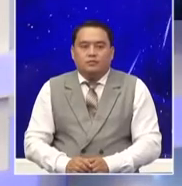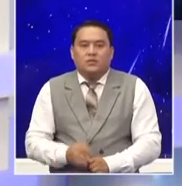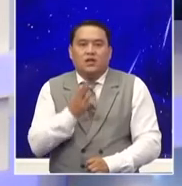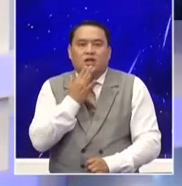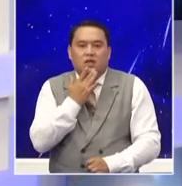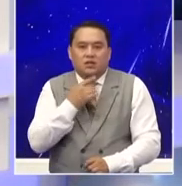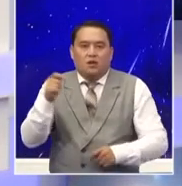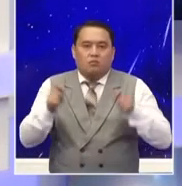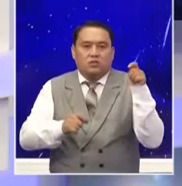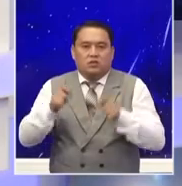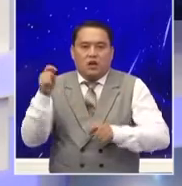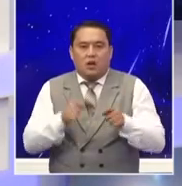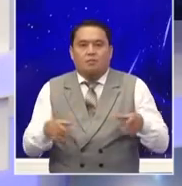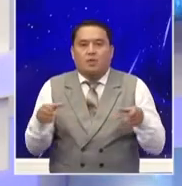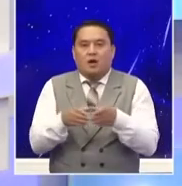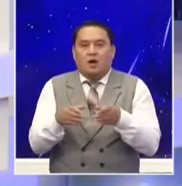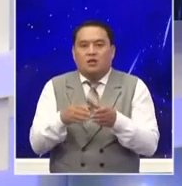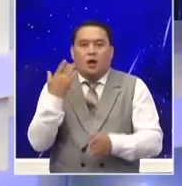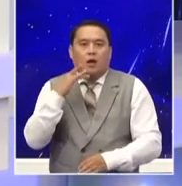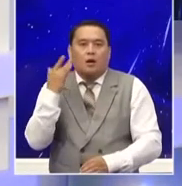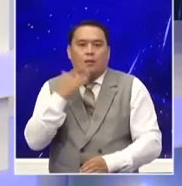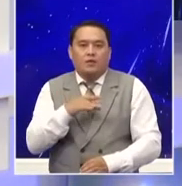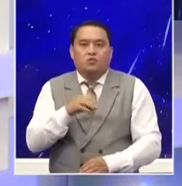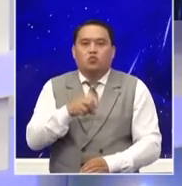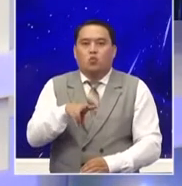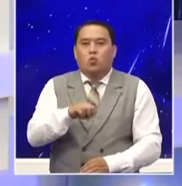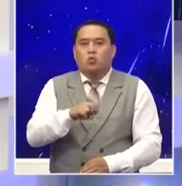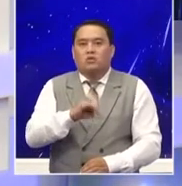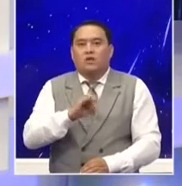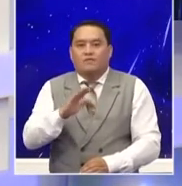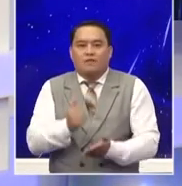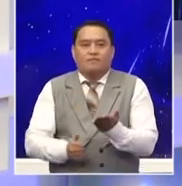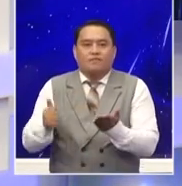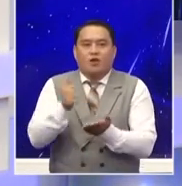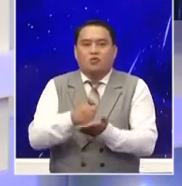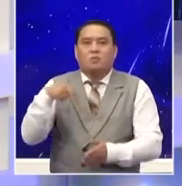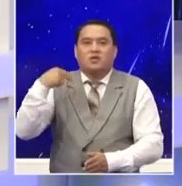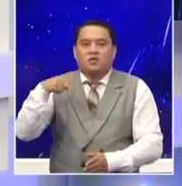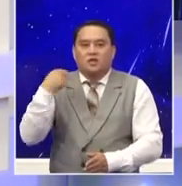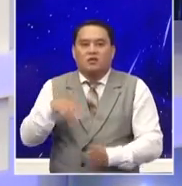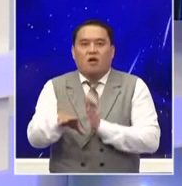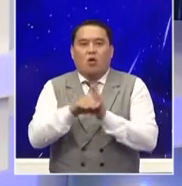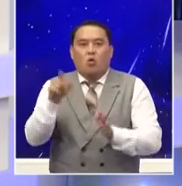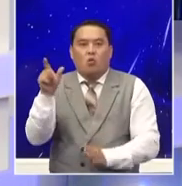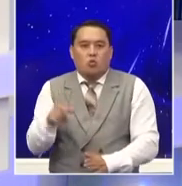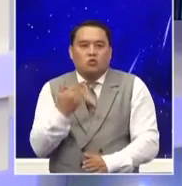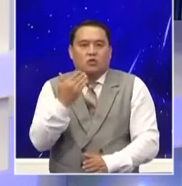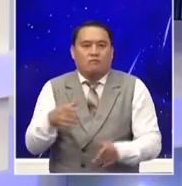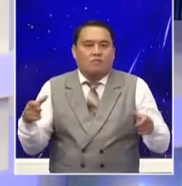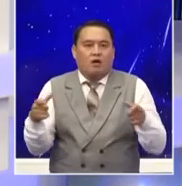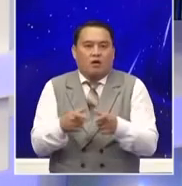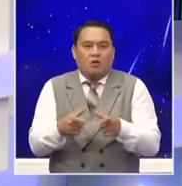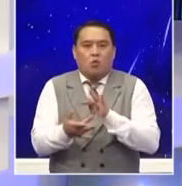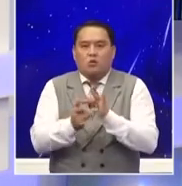Общенациональный съезд Демократической партии США официально утвердил Джозефа Байдена кандидатом в президенты. В ходе голосования, которое из-за пандемии